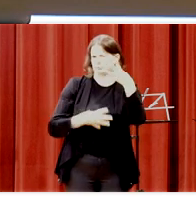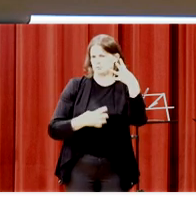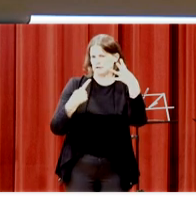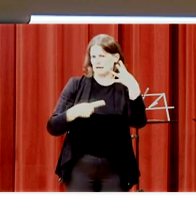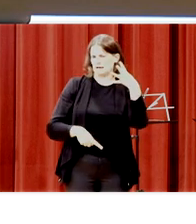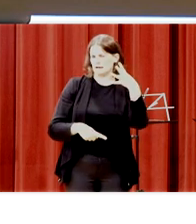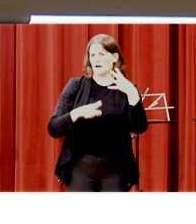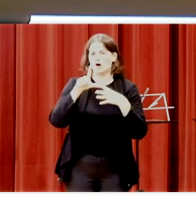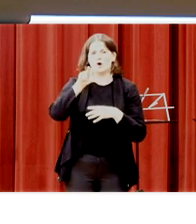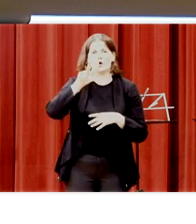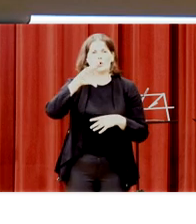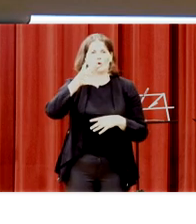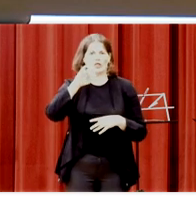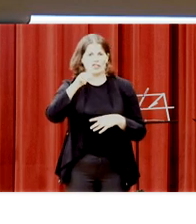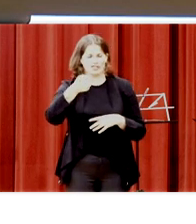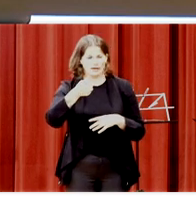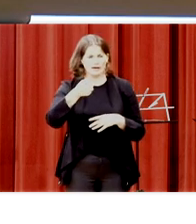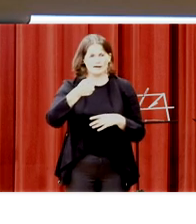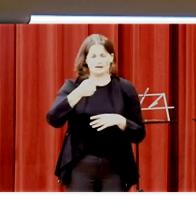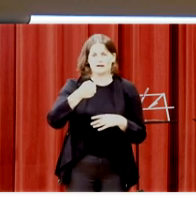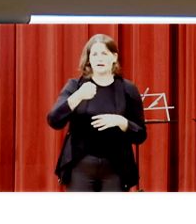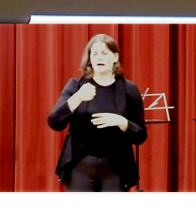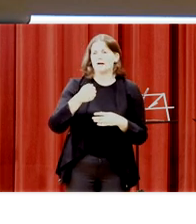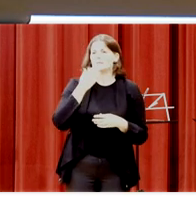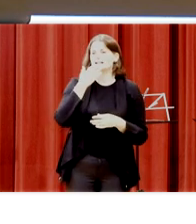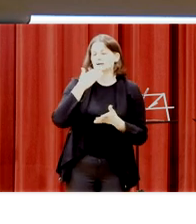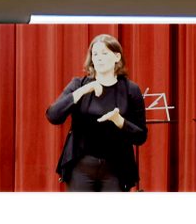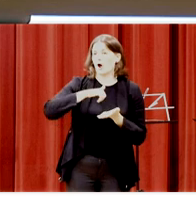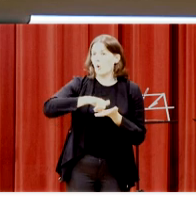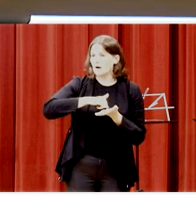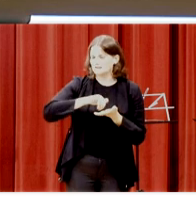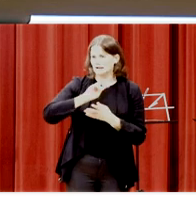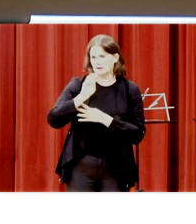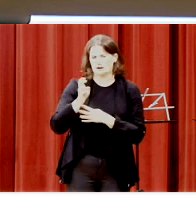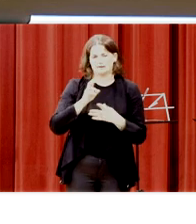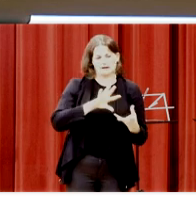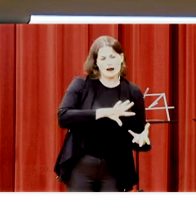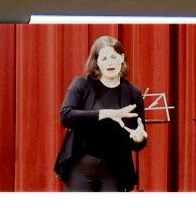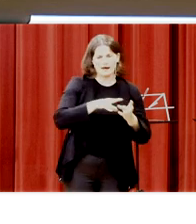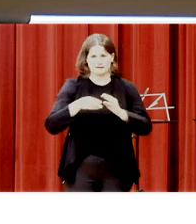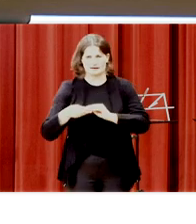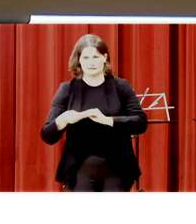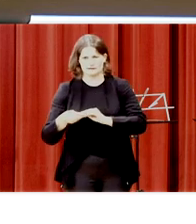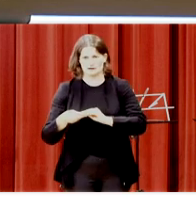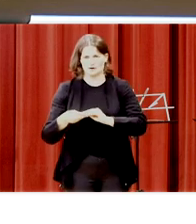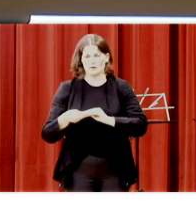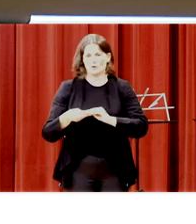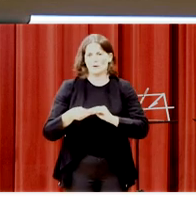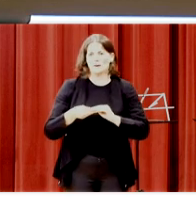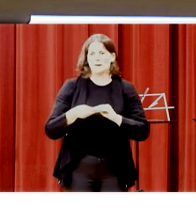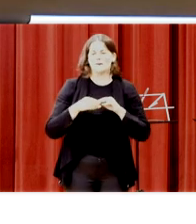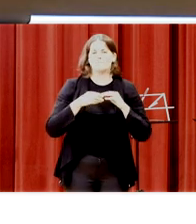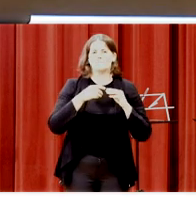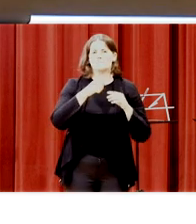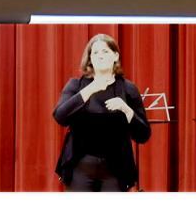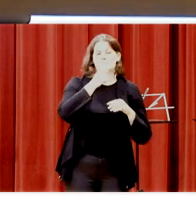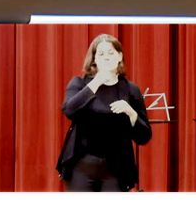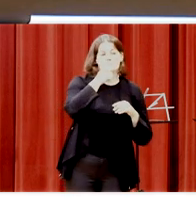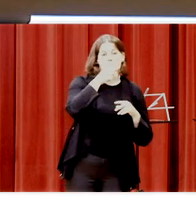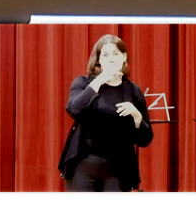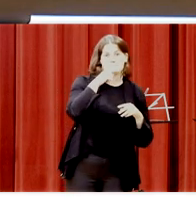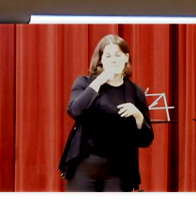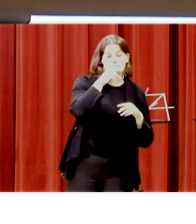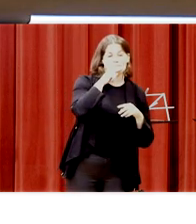Missatges de veu, etc. Després tenim Socràtic, que fa, ajuda als joves a fer els deures de